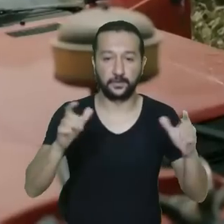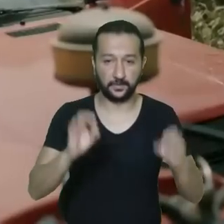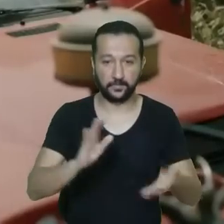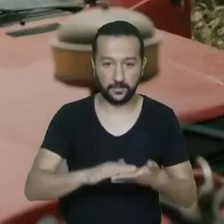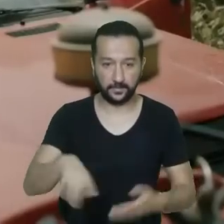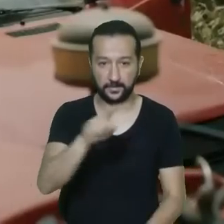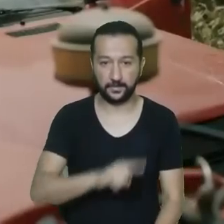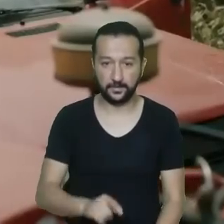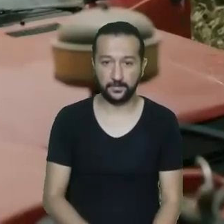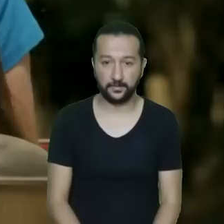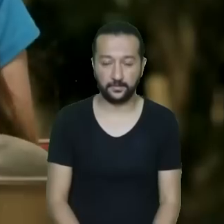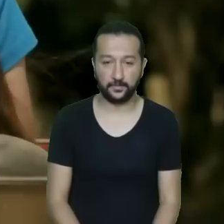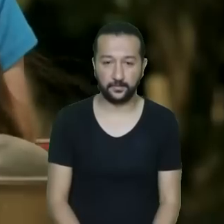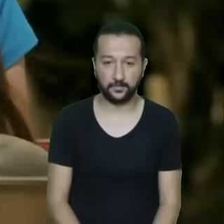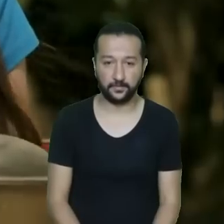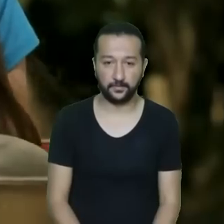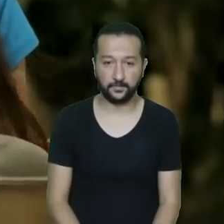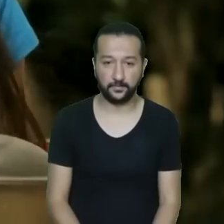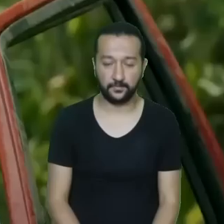değil mi arkadaşlar?